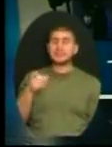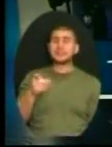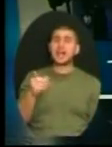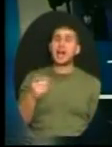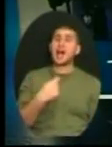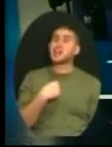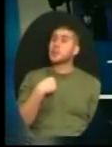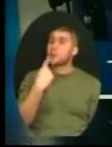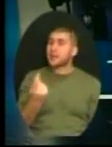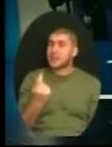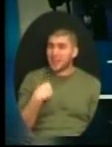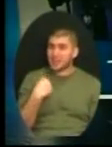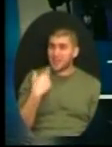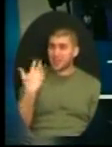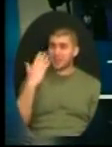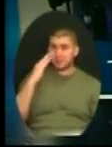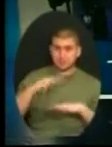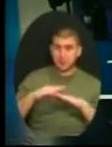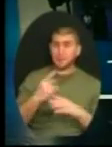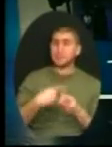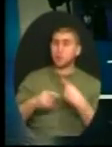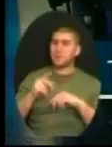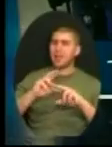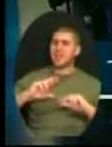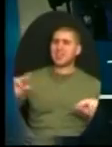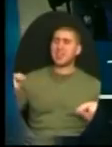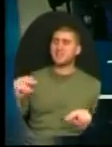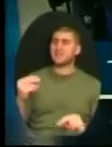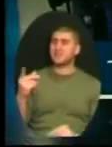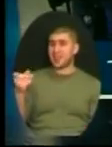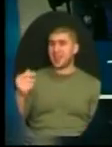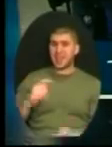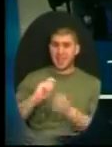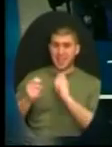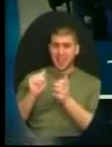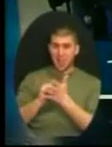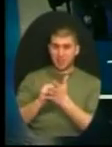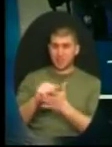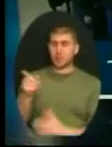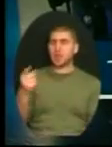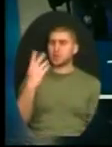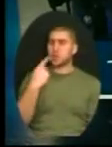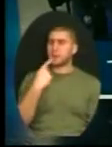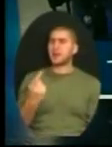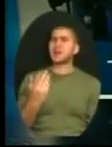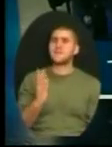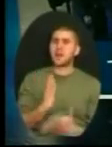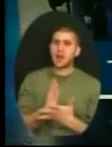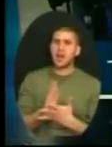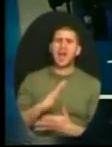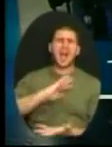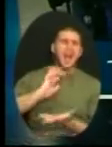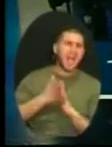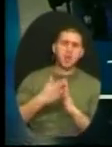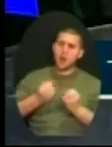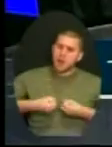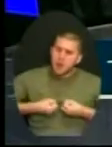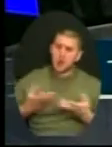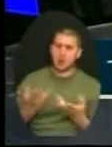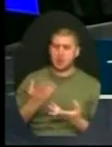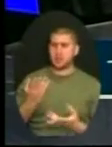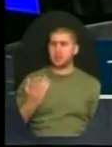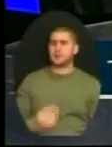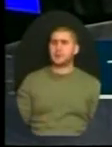פה הייתי מדליפה, במקום להדליף את הדברים שהוא אמר לאילנה דיין, הייתי מדליפה את הדבר הזה. מבחינת המשטרה להוציא הכל חוצה. להוציא הכל הכל שלה עד